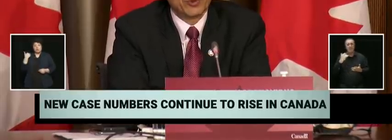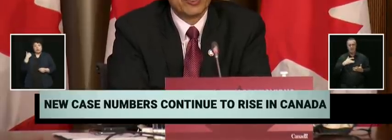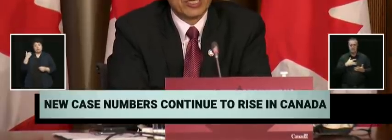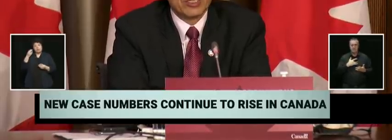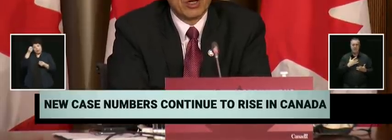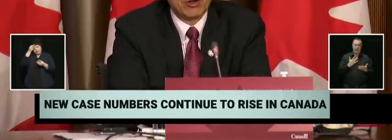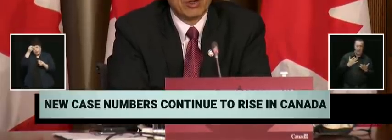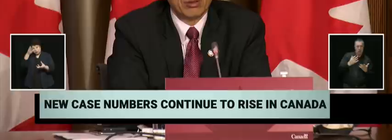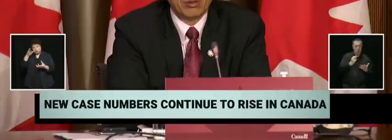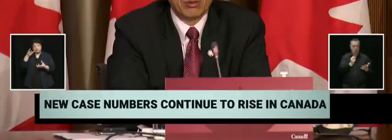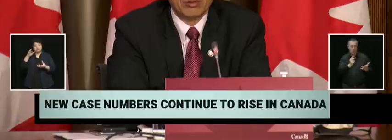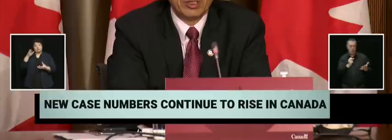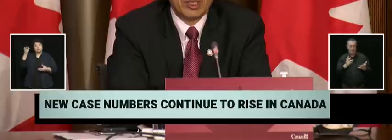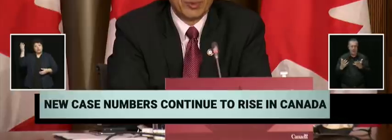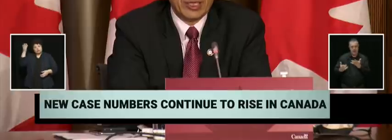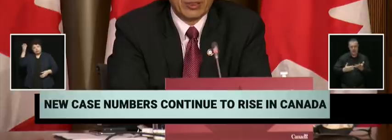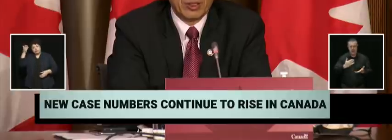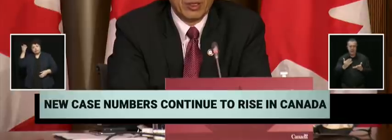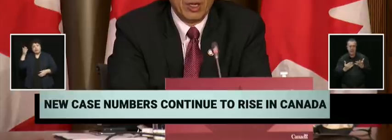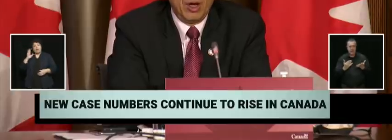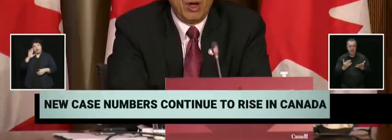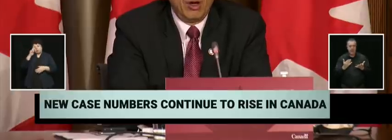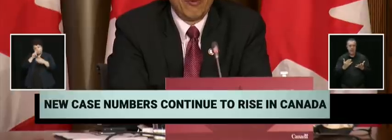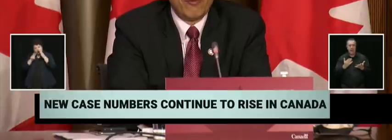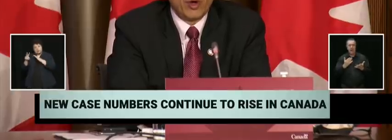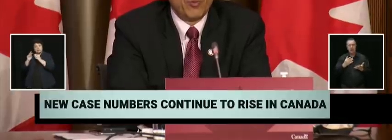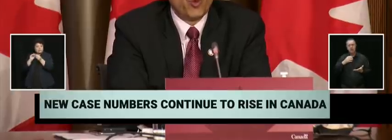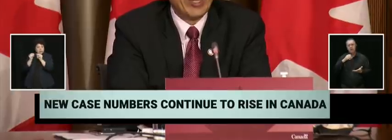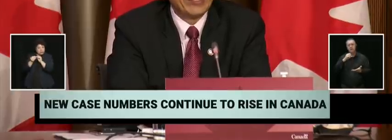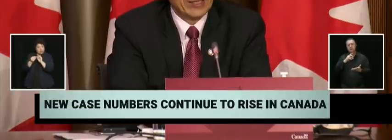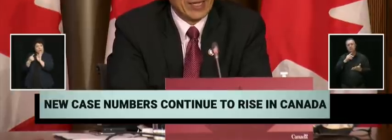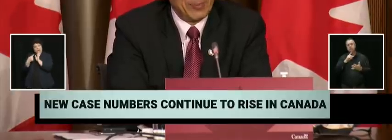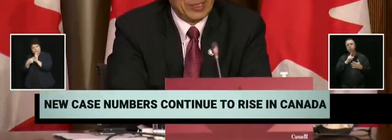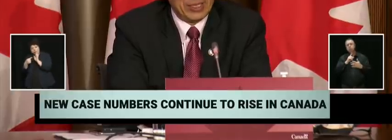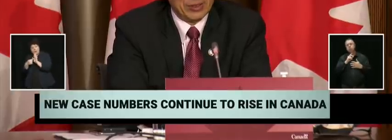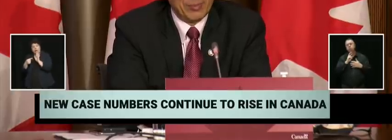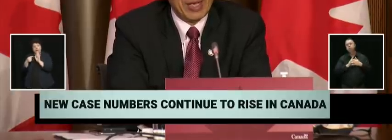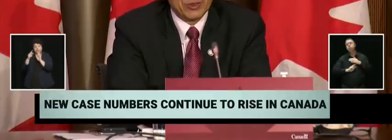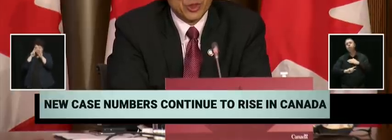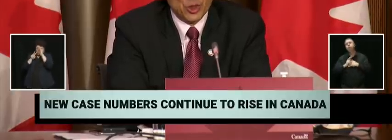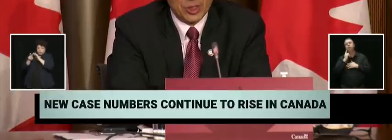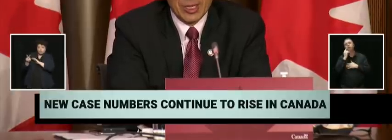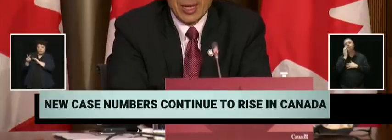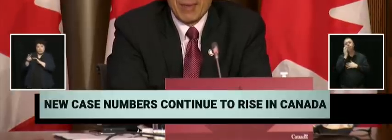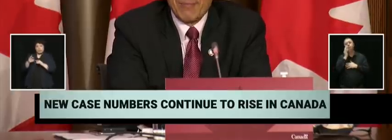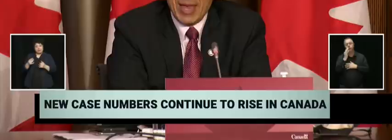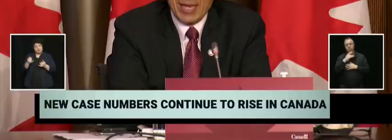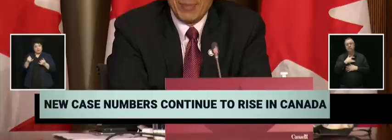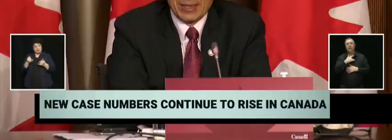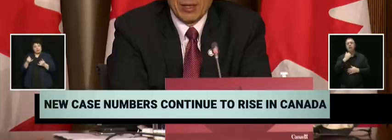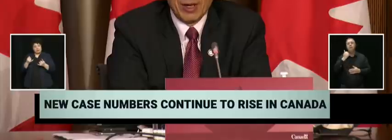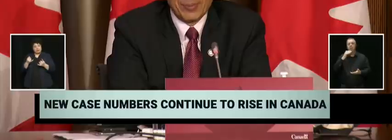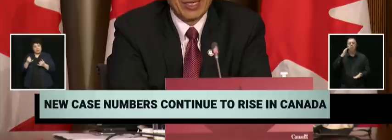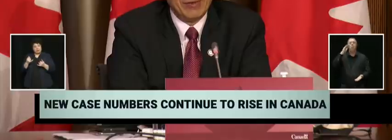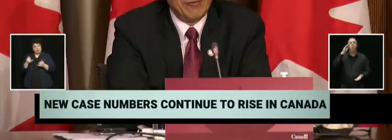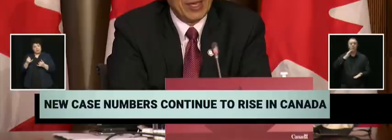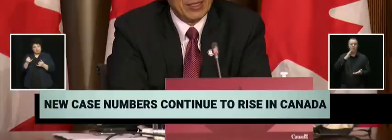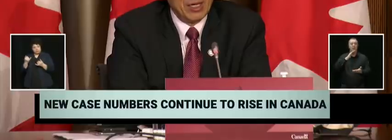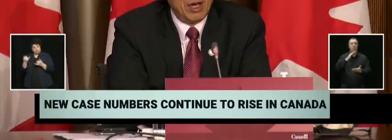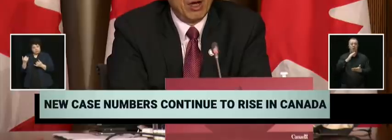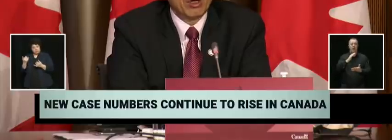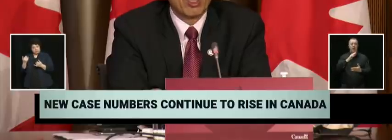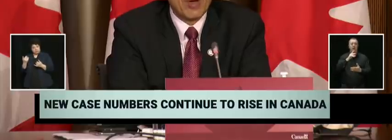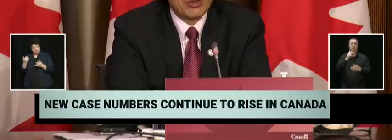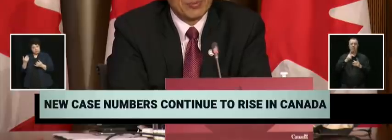peut-être les projections, on dit peut-être on va avoir moins de cas peut-être par jour. Mais maintenant, après les